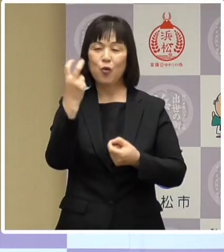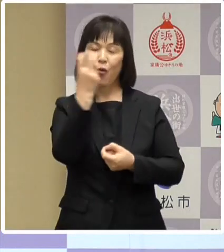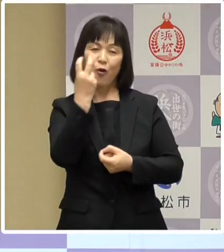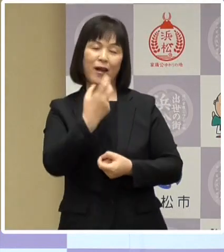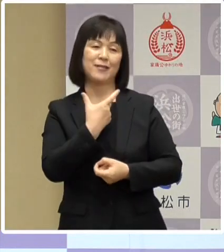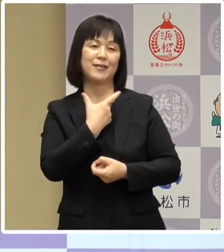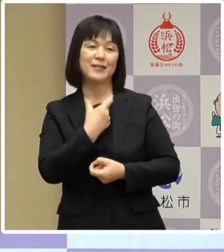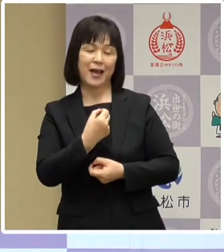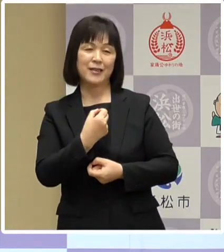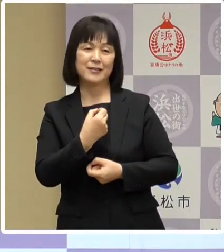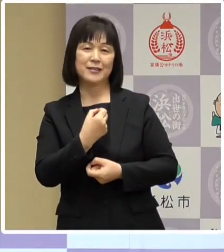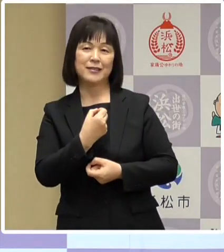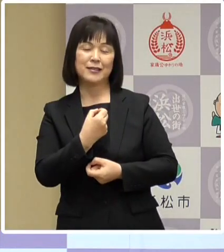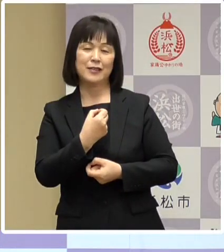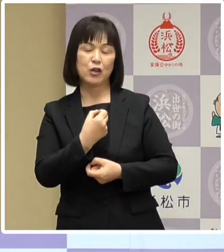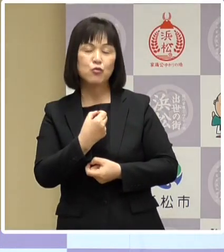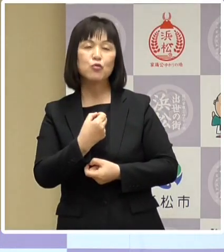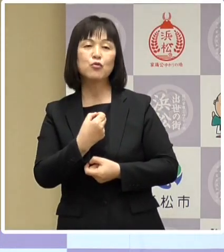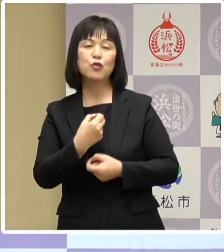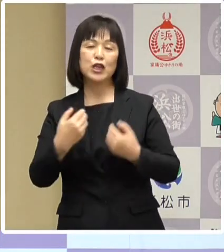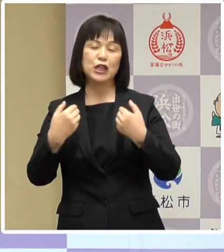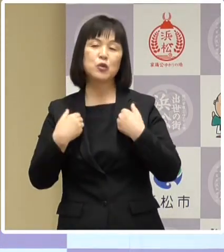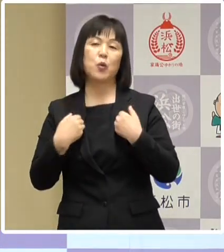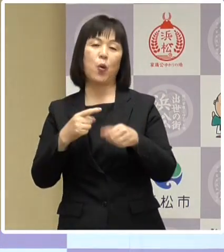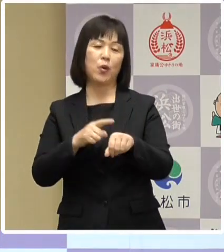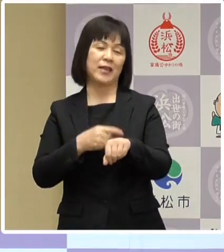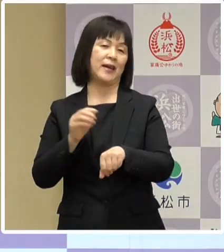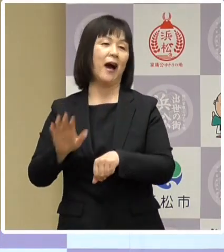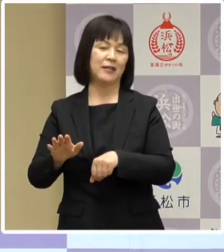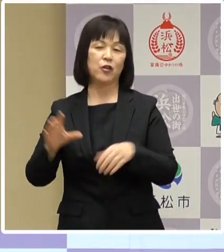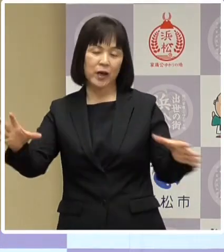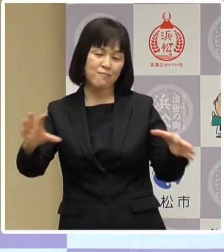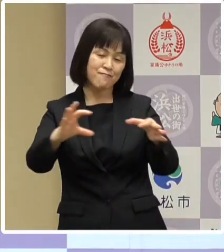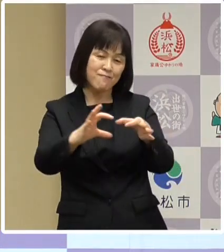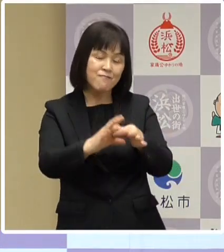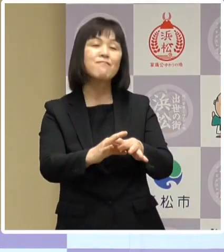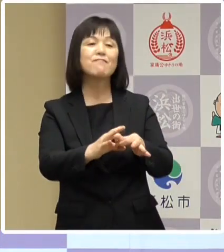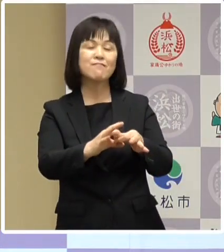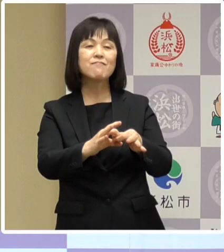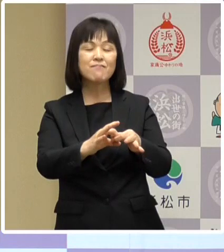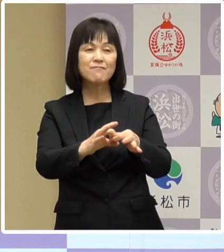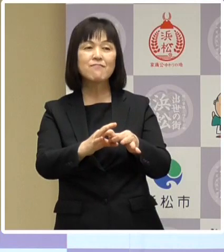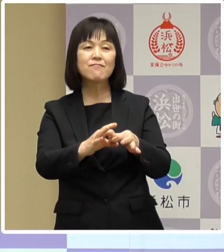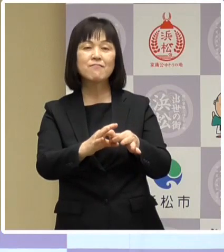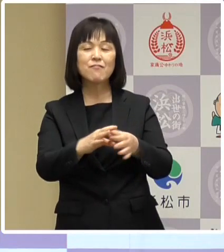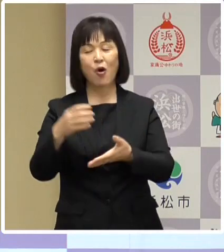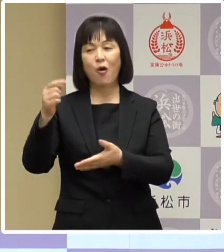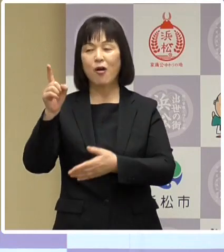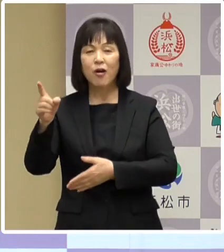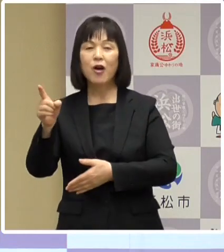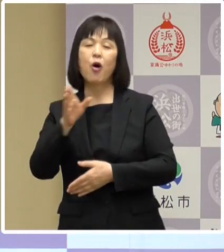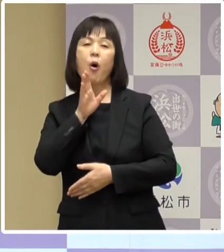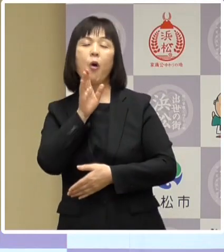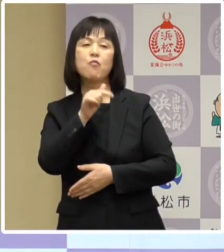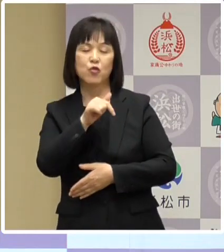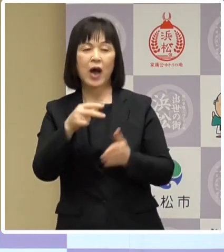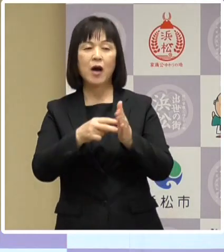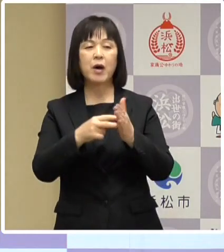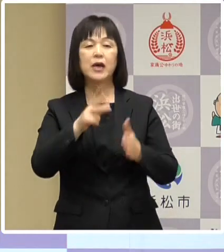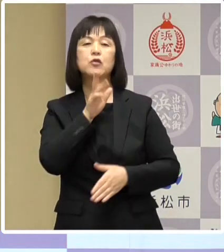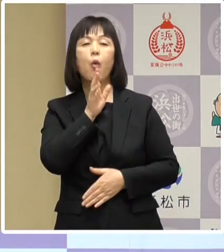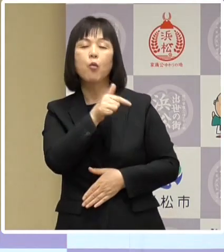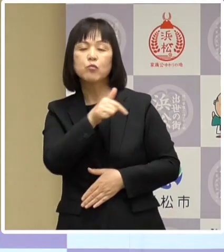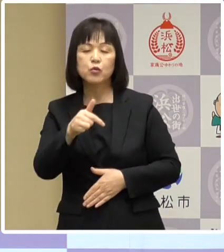ていきたいというニーズがありまして、そこがうまく合致をしたということで、財団側も本部をですね、浜松